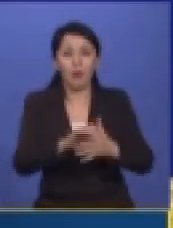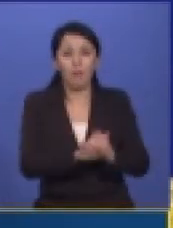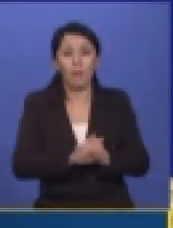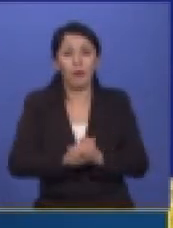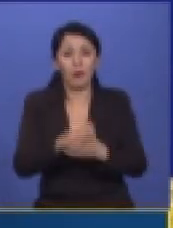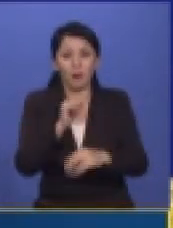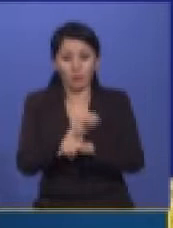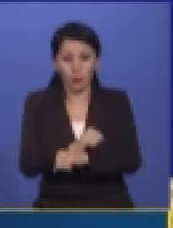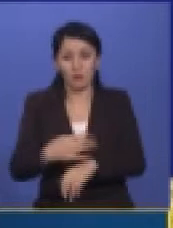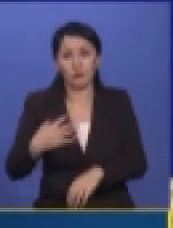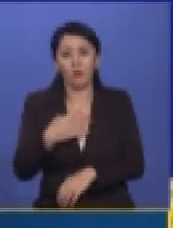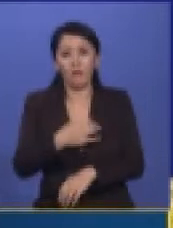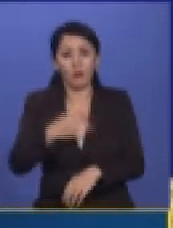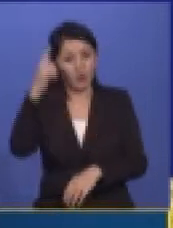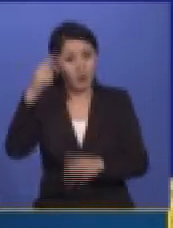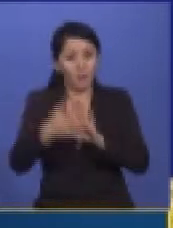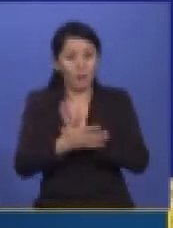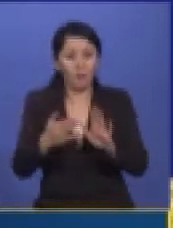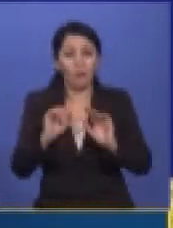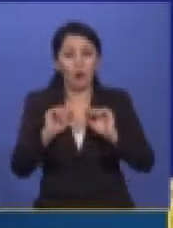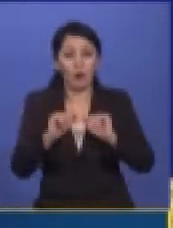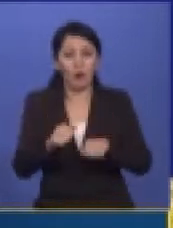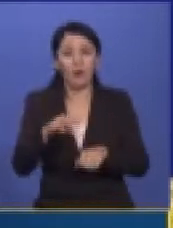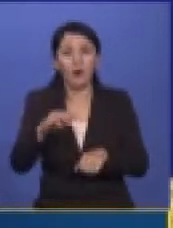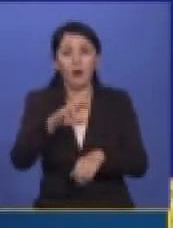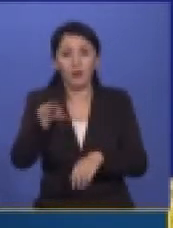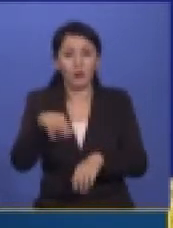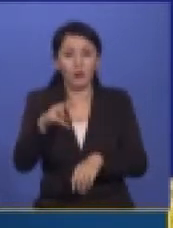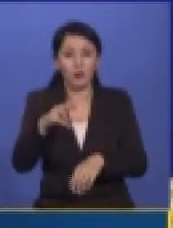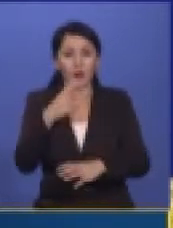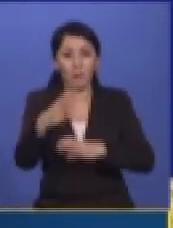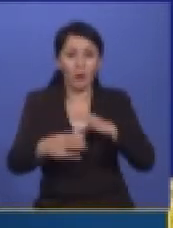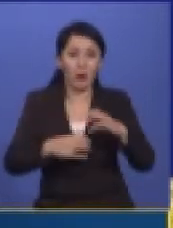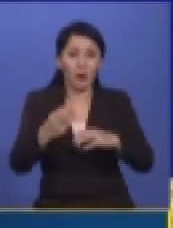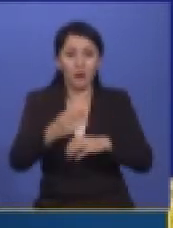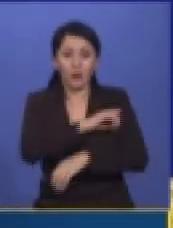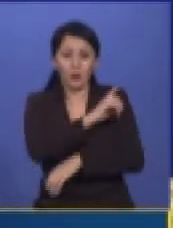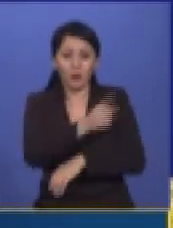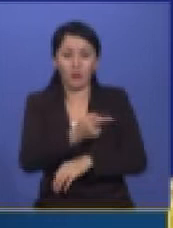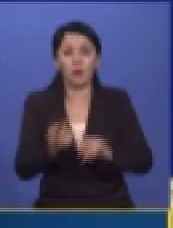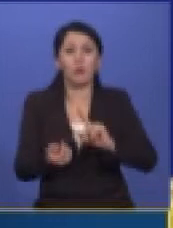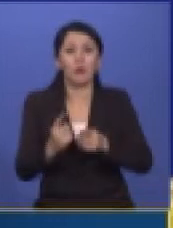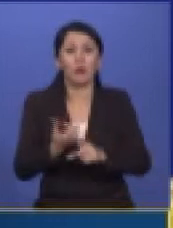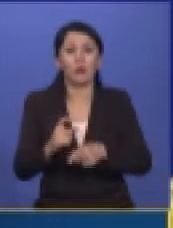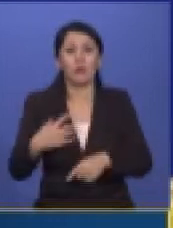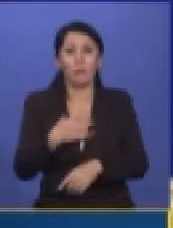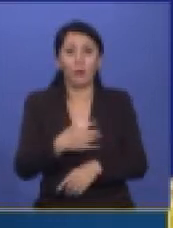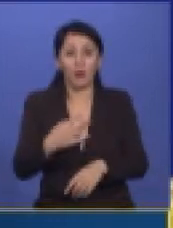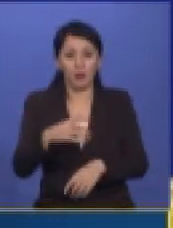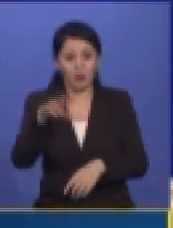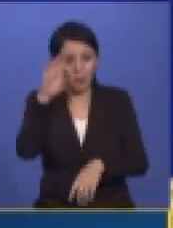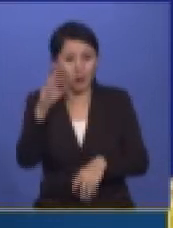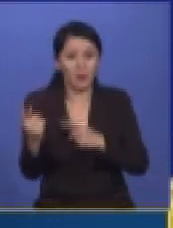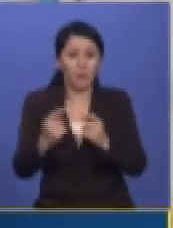сақтауда маңызды рөл атқарады деп зор сеніммен айтуға болады. ТМД беделді халықаралық ұйымға айналды. Бұл аса маңызды. Мемлекет